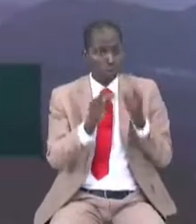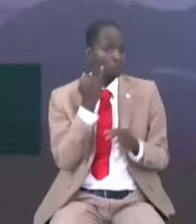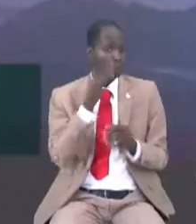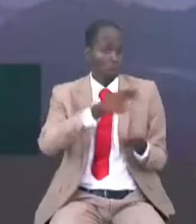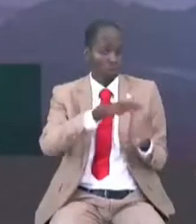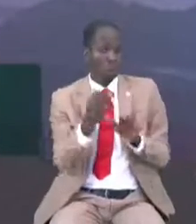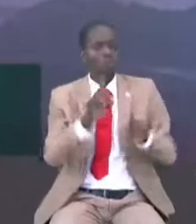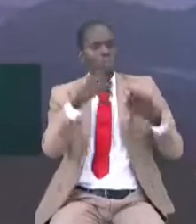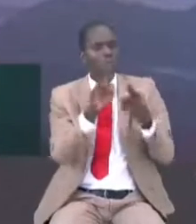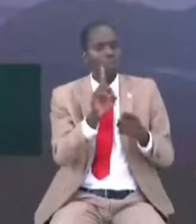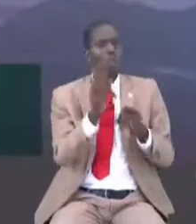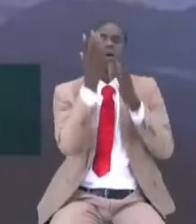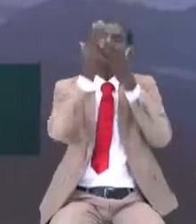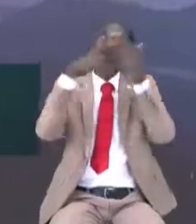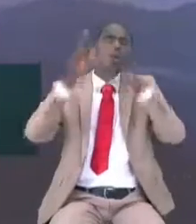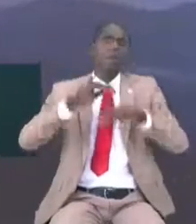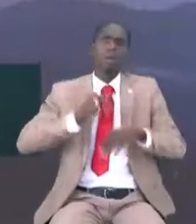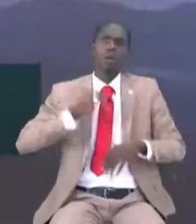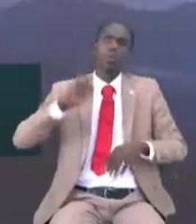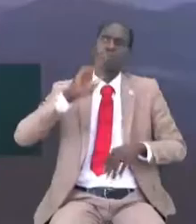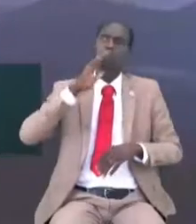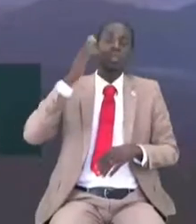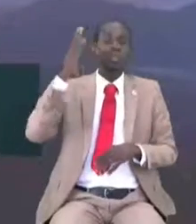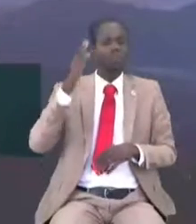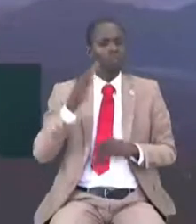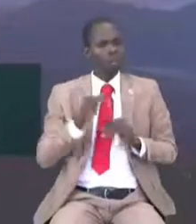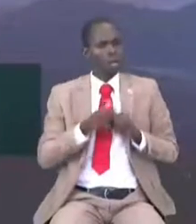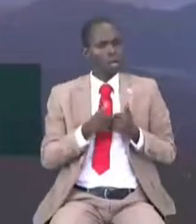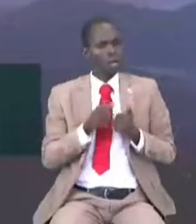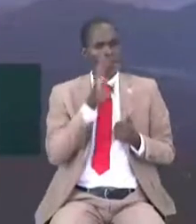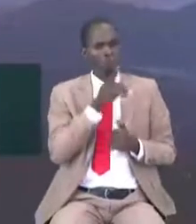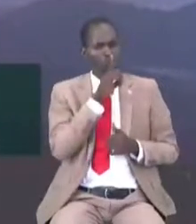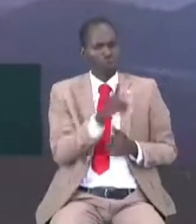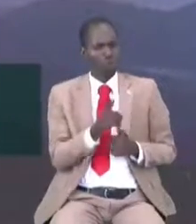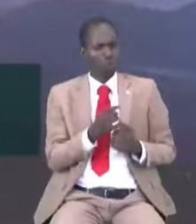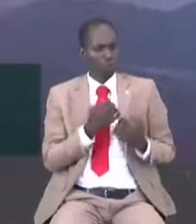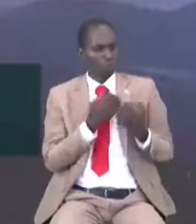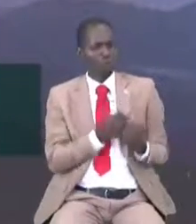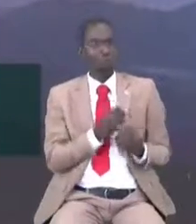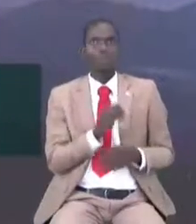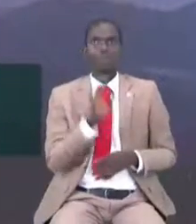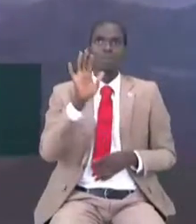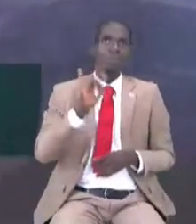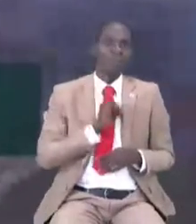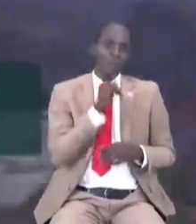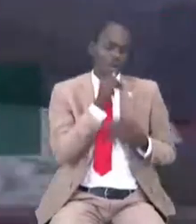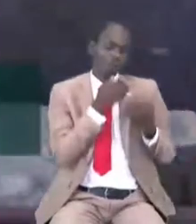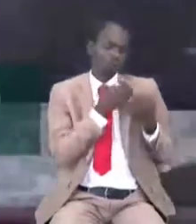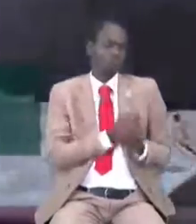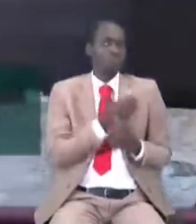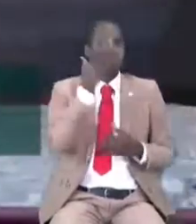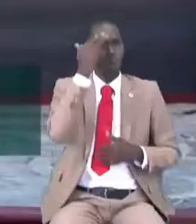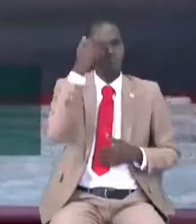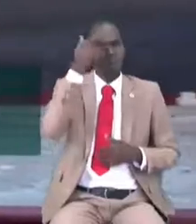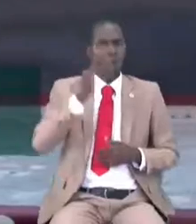parce que je vais à l'église chaque dimanche, n'est-ce pas? Parce que je paie 10 000 offrandes, je vais au